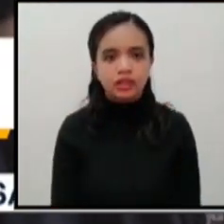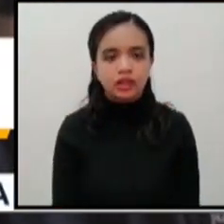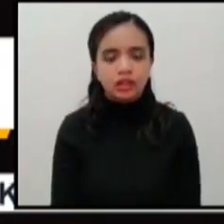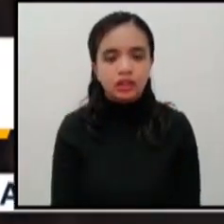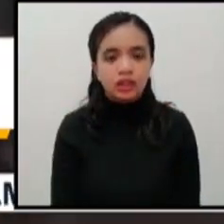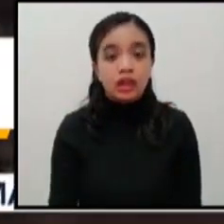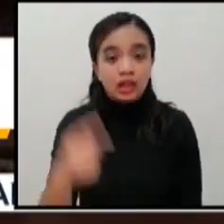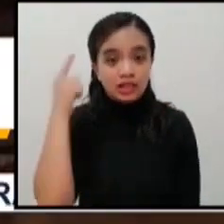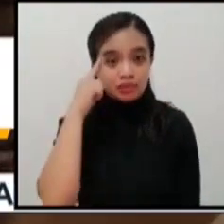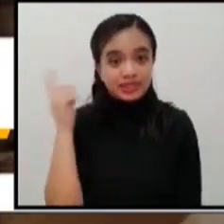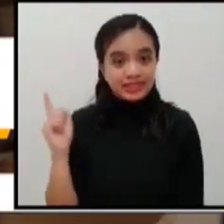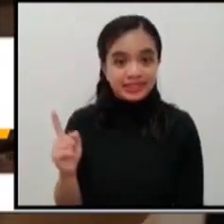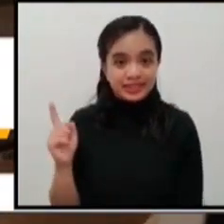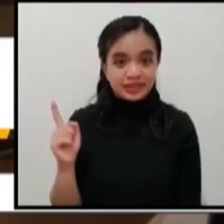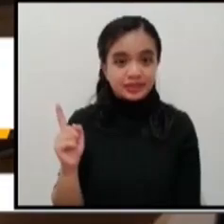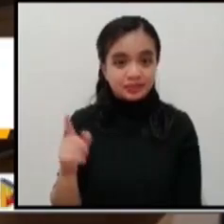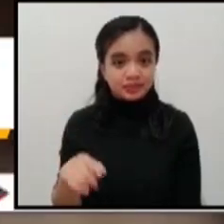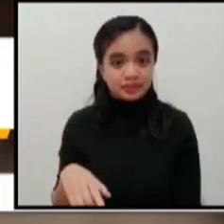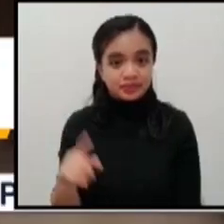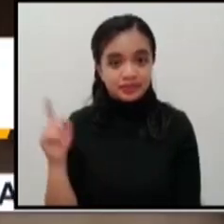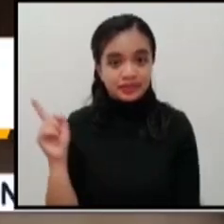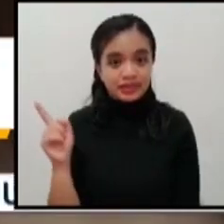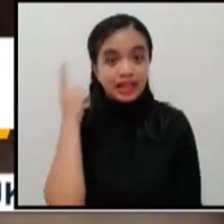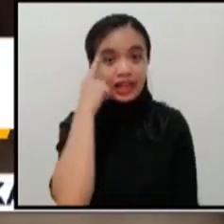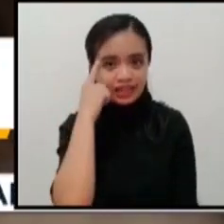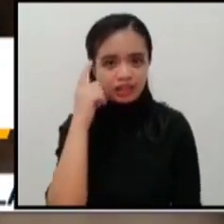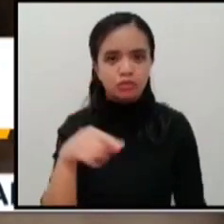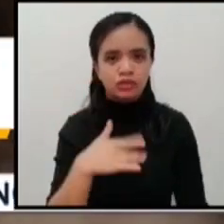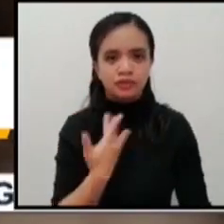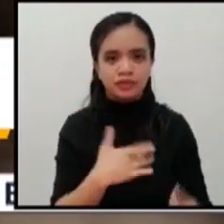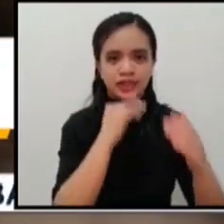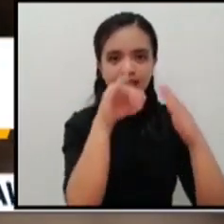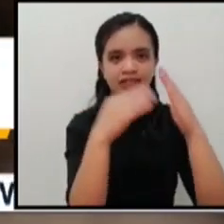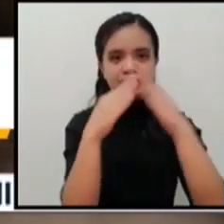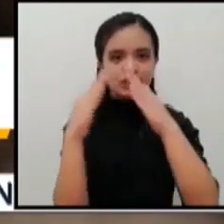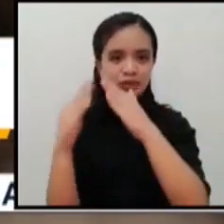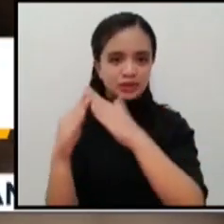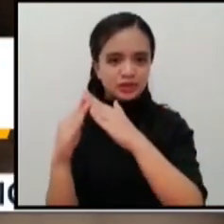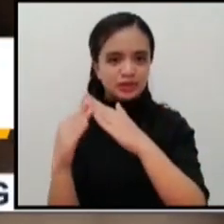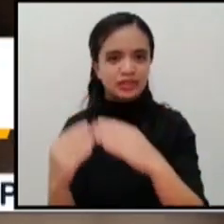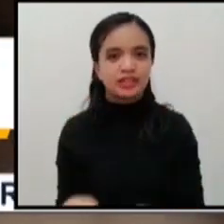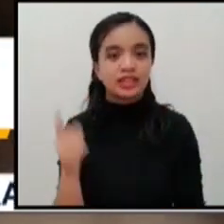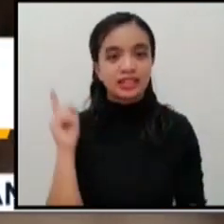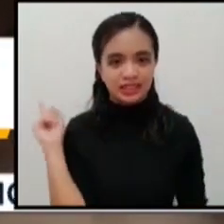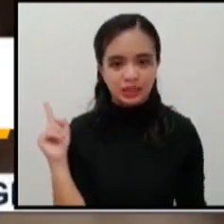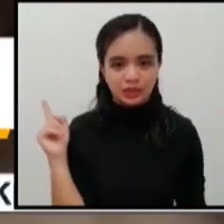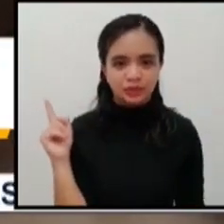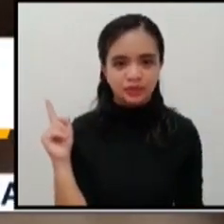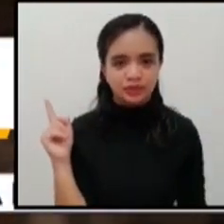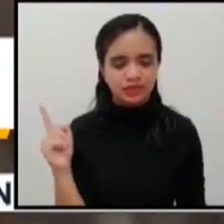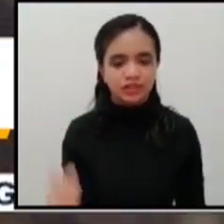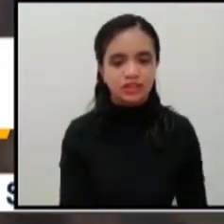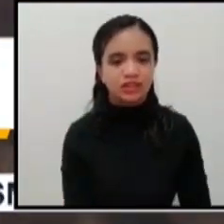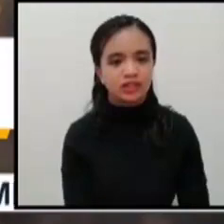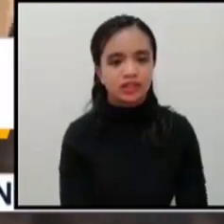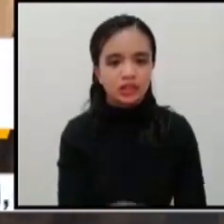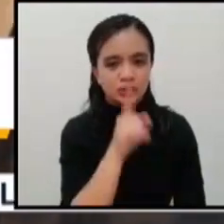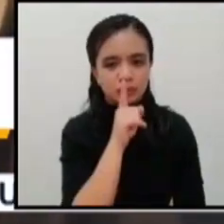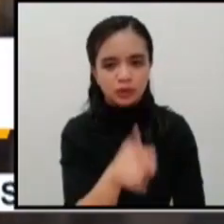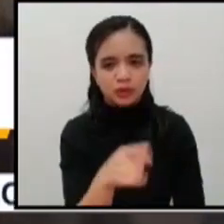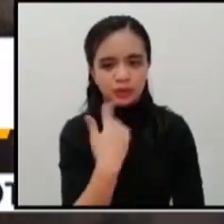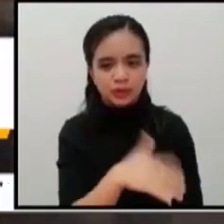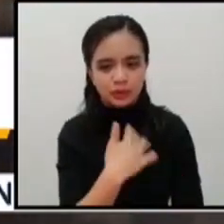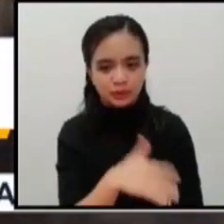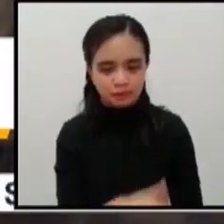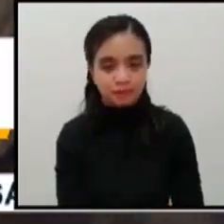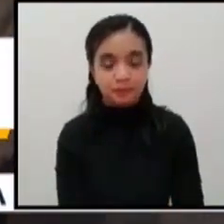kagaya niya. Kala mo nasa Jerusalem talaga sila. Ayan, yan po. Saka talaga nakakapanipaniwala ang nakikita natin. Sa budget